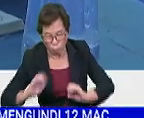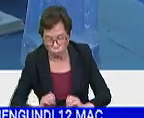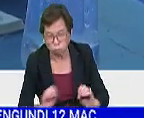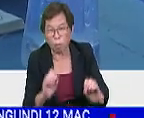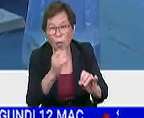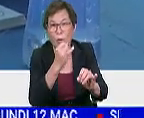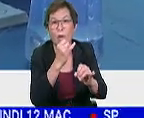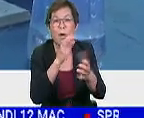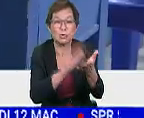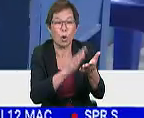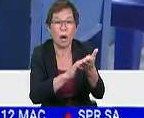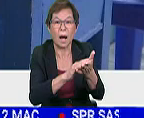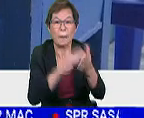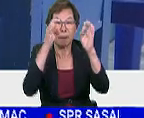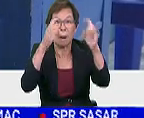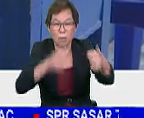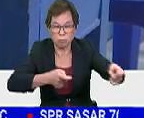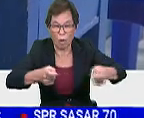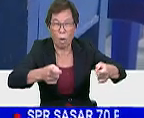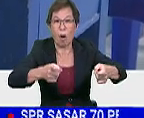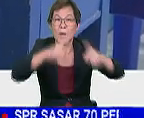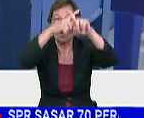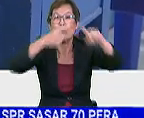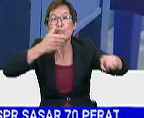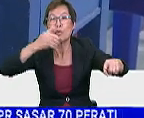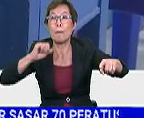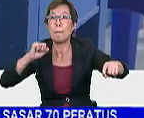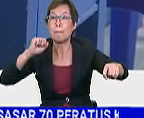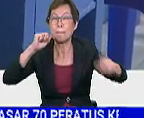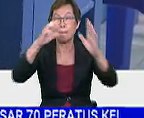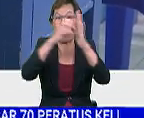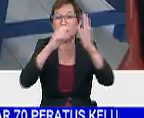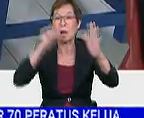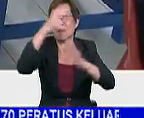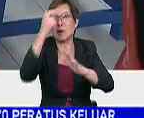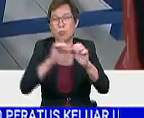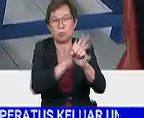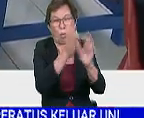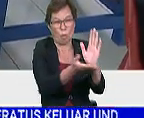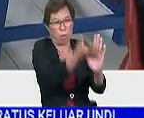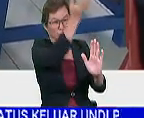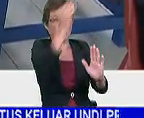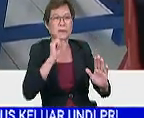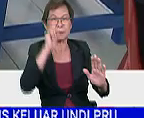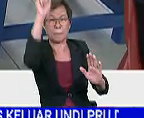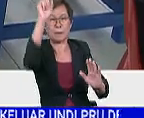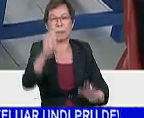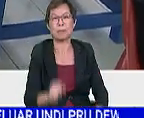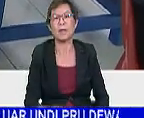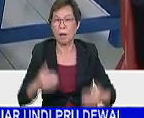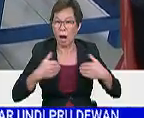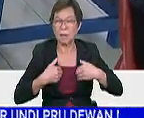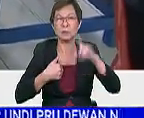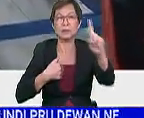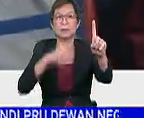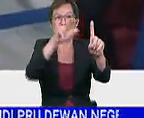institusi pendidikan kendalian dewan Pemuda pas Sabah susulan peningkatan kes covid-19 di Sabah terdapat